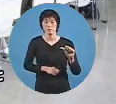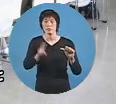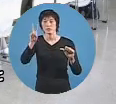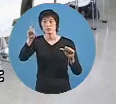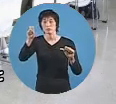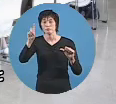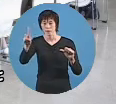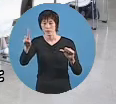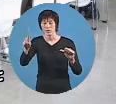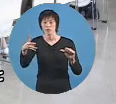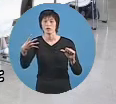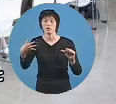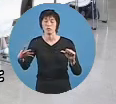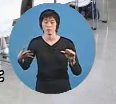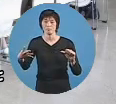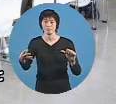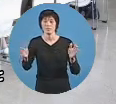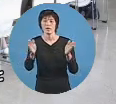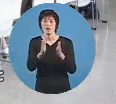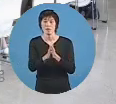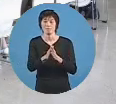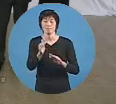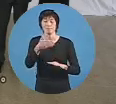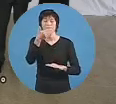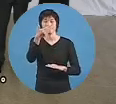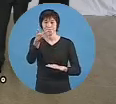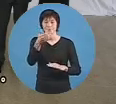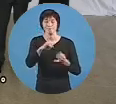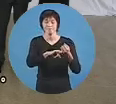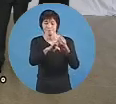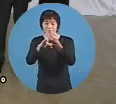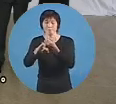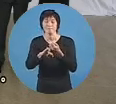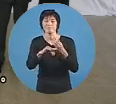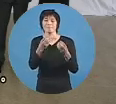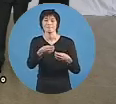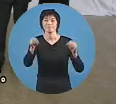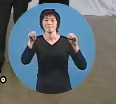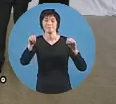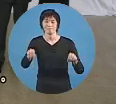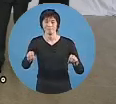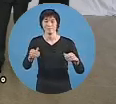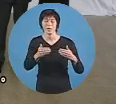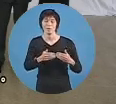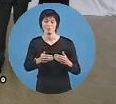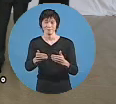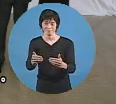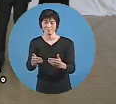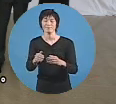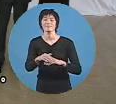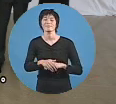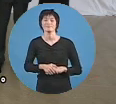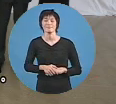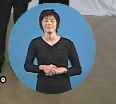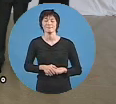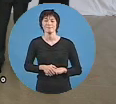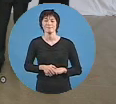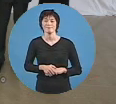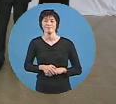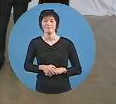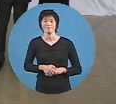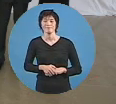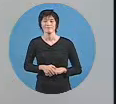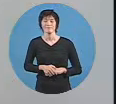成21年度には新たに4事業者とレジ袋削減協定を締結し、レジ袋削減を進めています